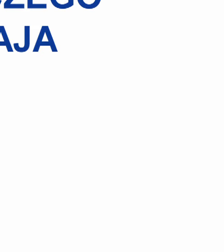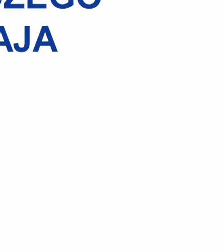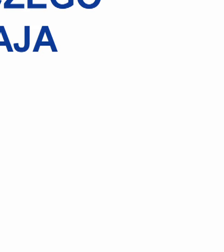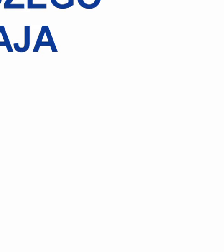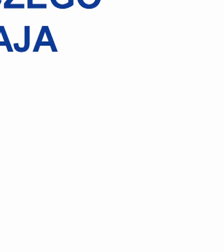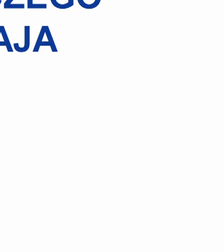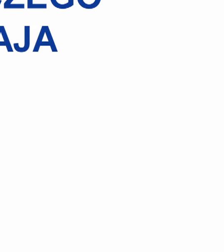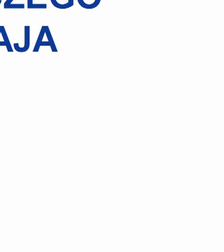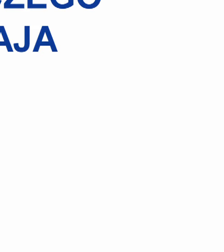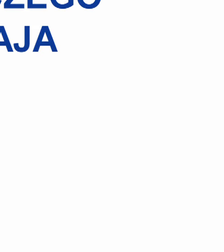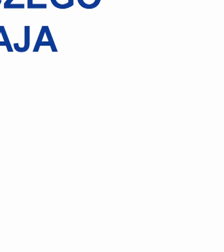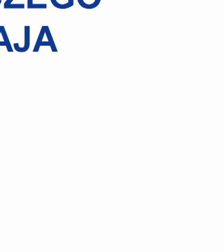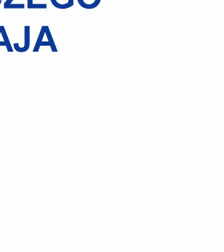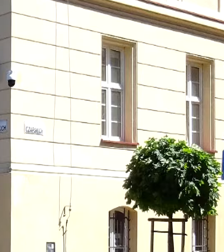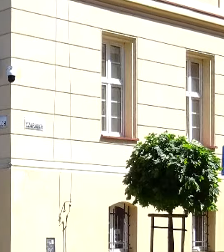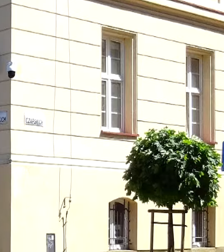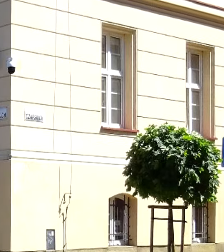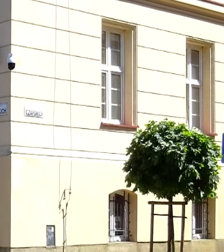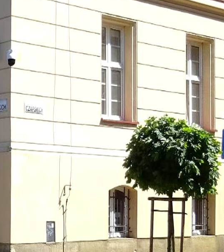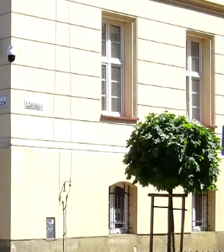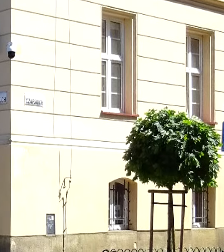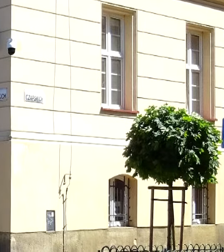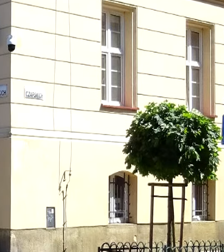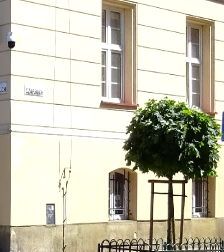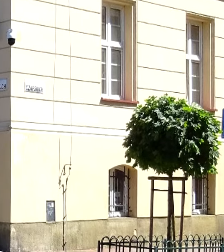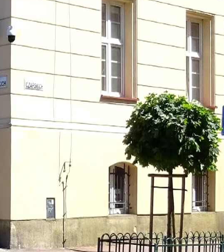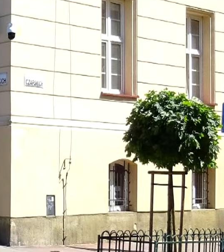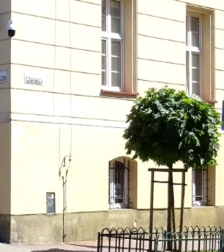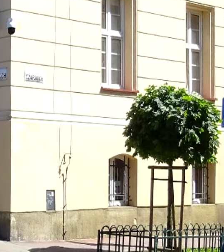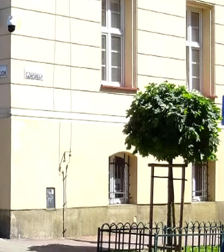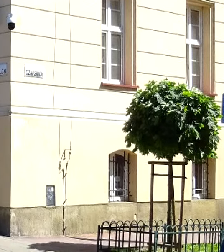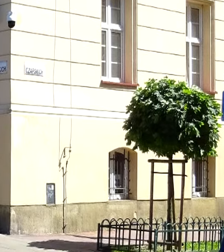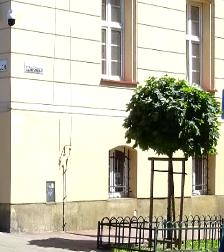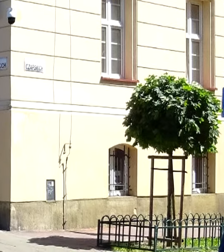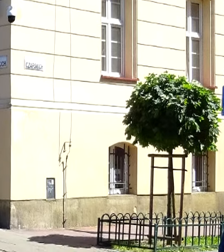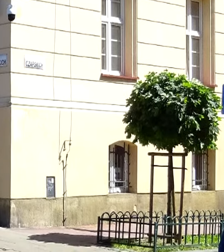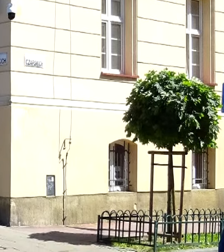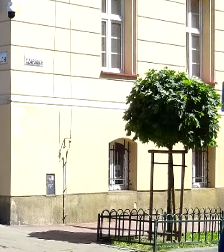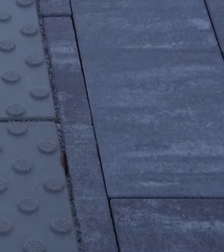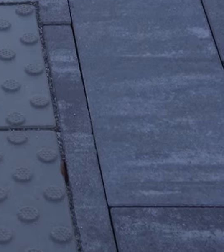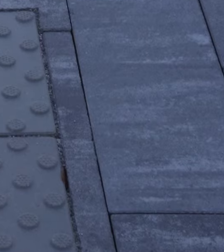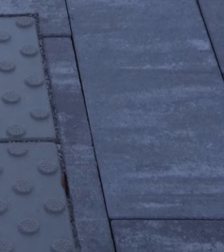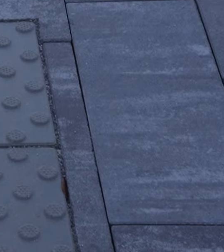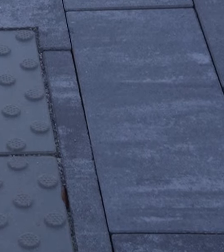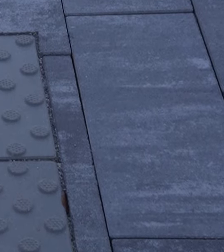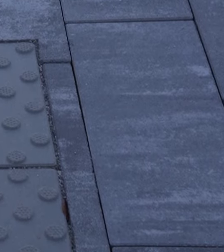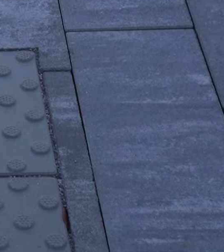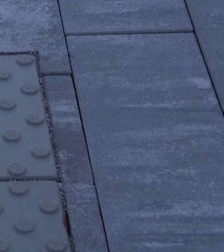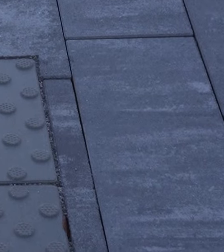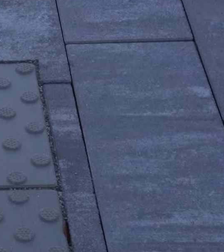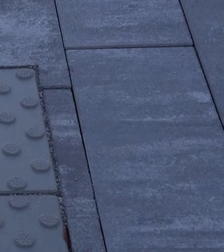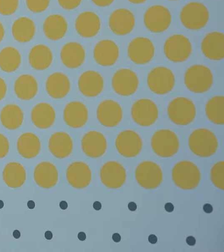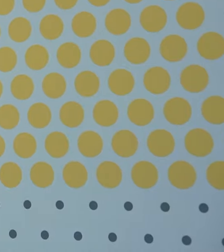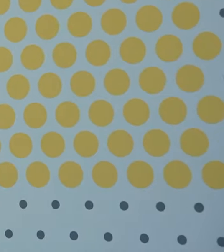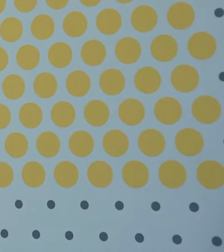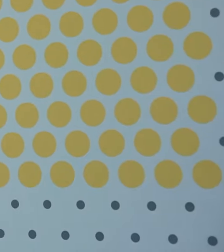Rolniczego imienia Hugona Kołłątaja w Krakowie. W filmie ukazano dostępność budynków i otoczenia uczelni, np. pasy naprowadzające do